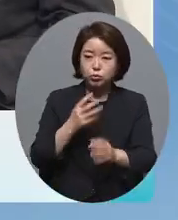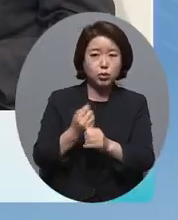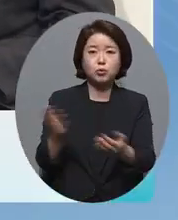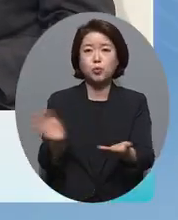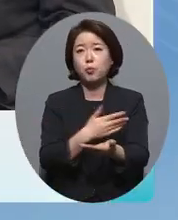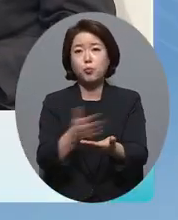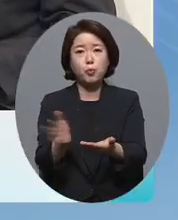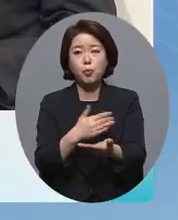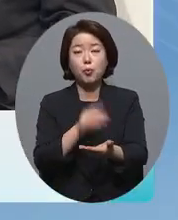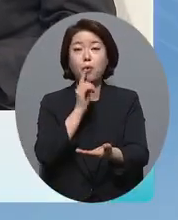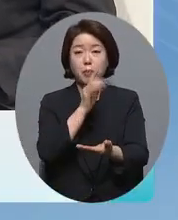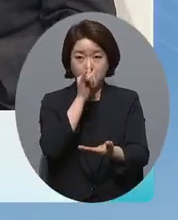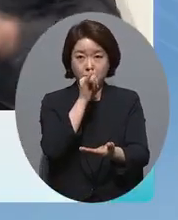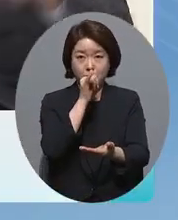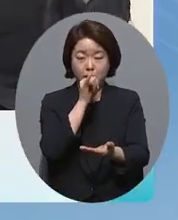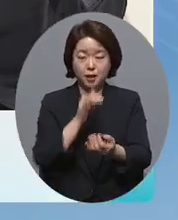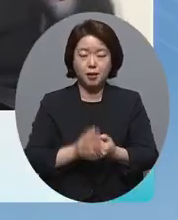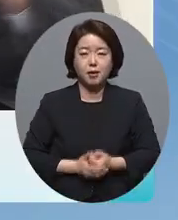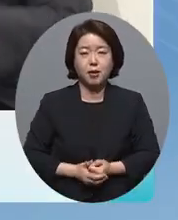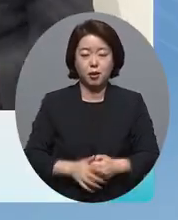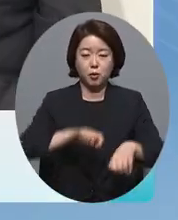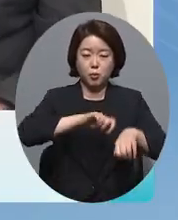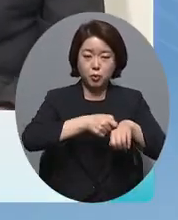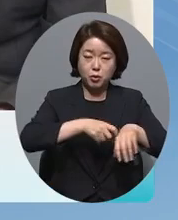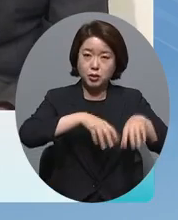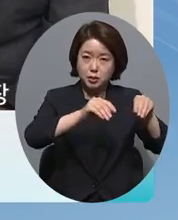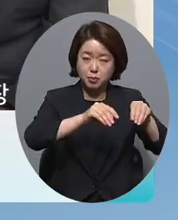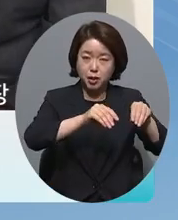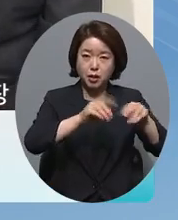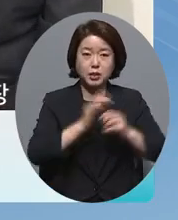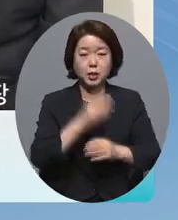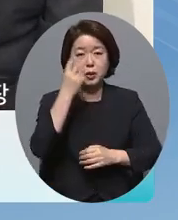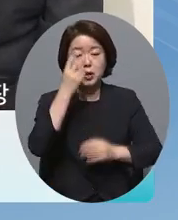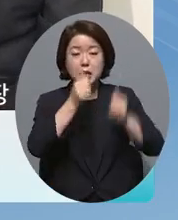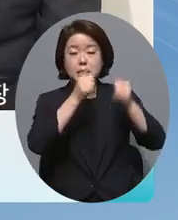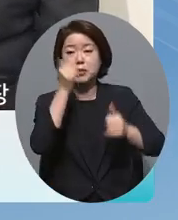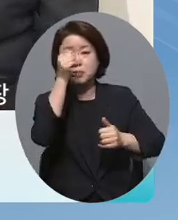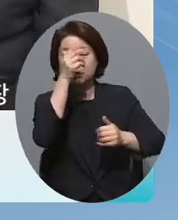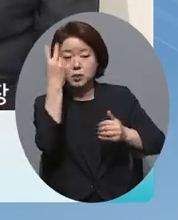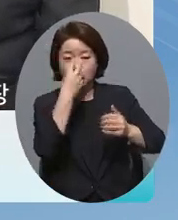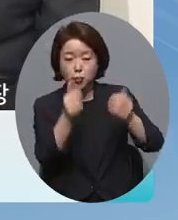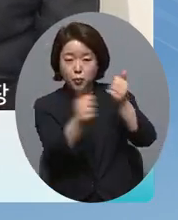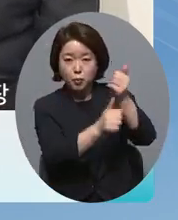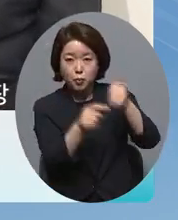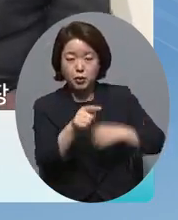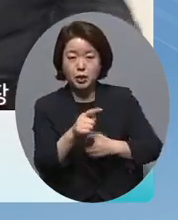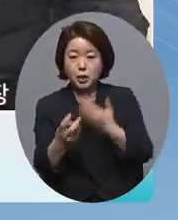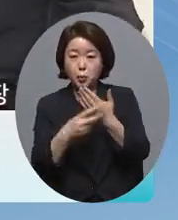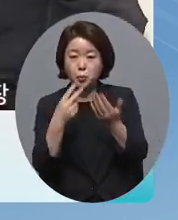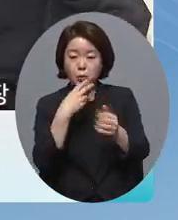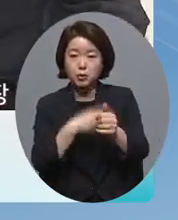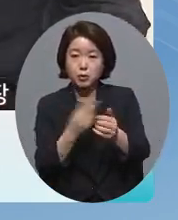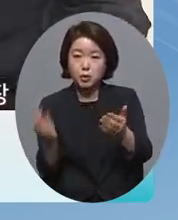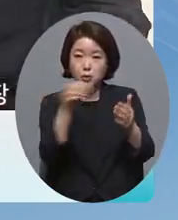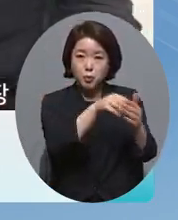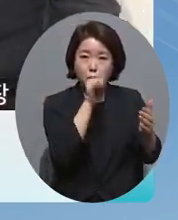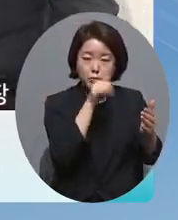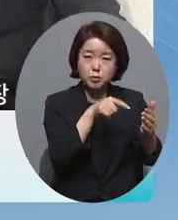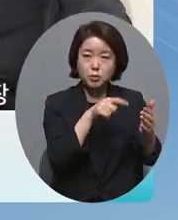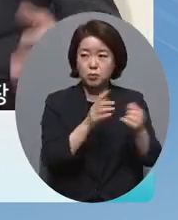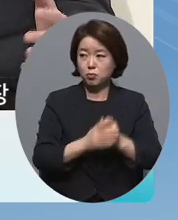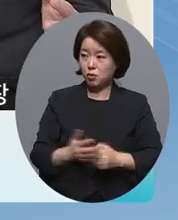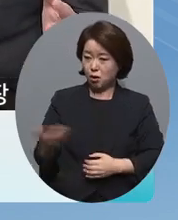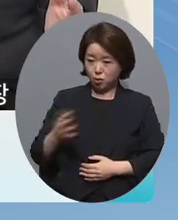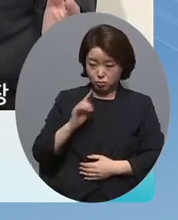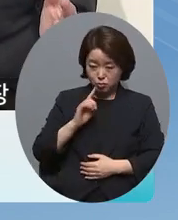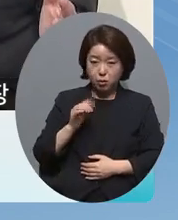없다 이렇게 얘기를 했거든요 왜냐면 형 집행정지 심사위원회에는 의료진이 들어가 있어요 근데 뭐 아프다고는 하는데